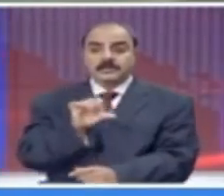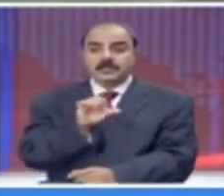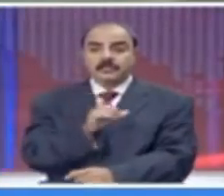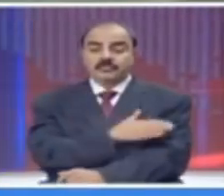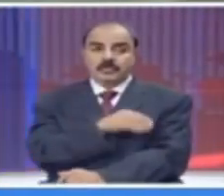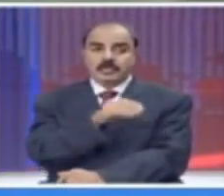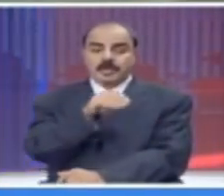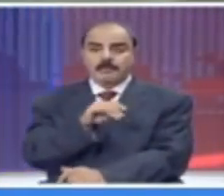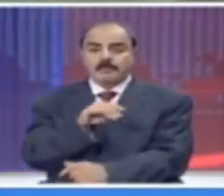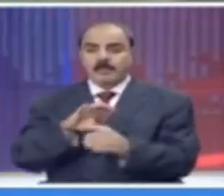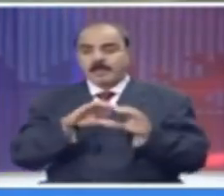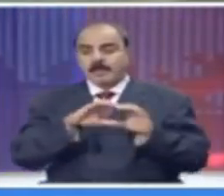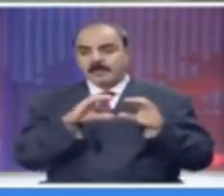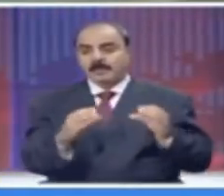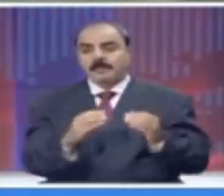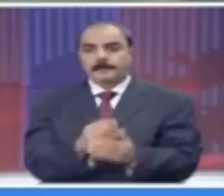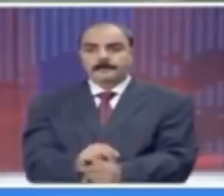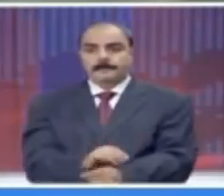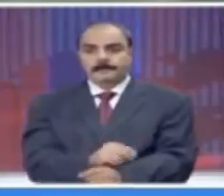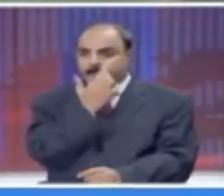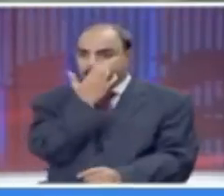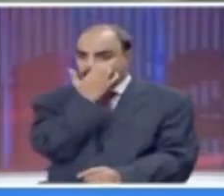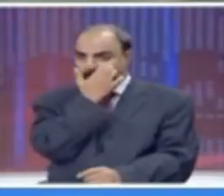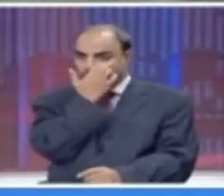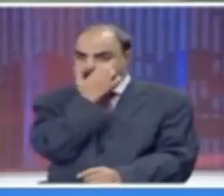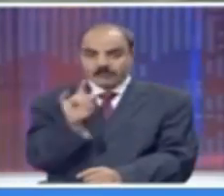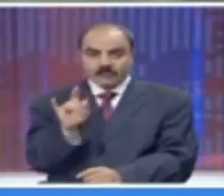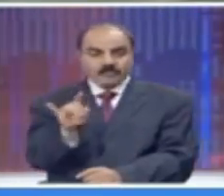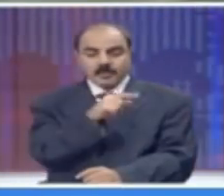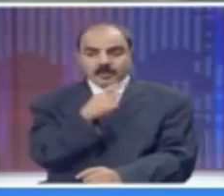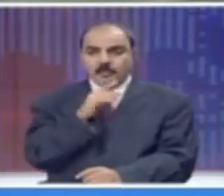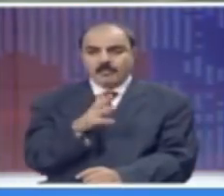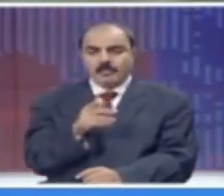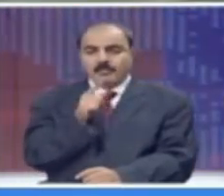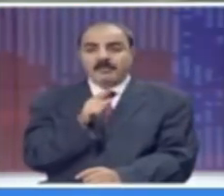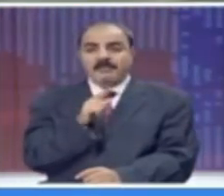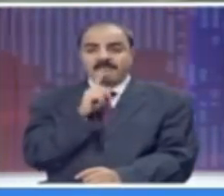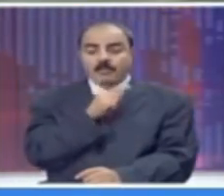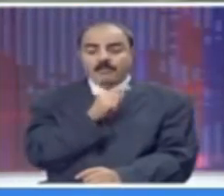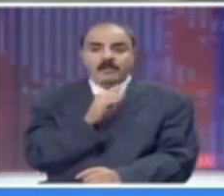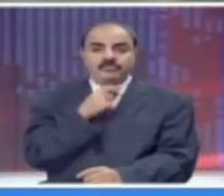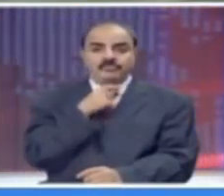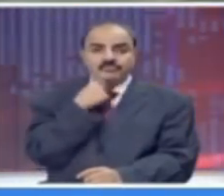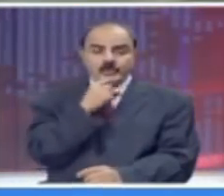صوت من أصوات المجمع الانتخابي. استطلاعات الرأي تشير إلى تقدم